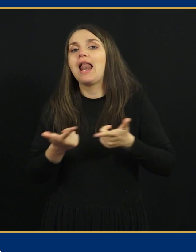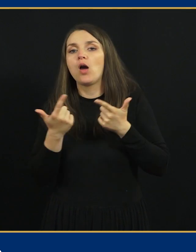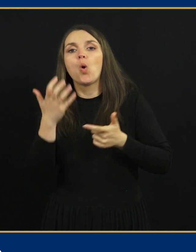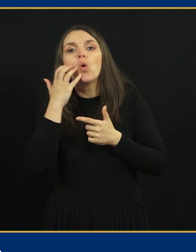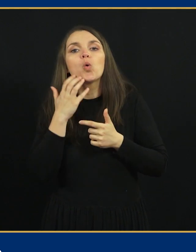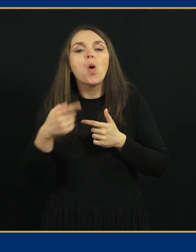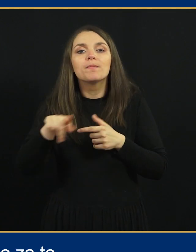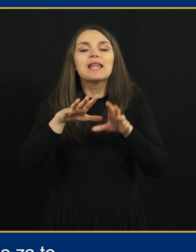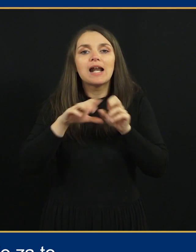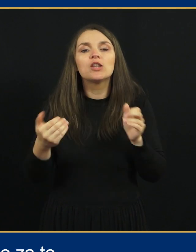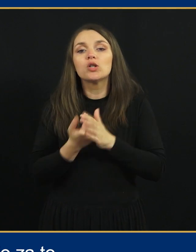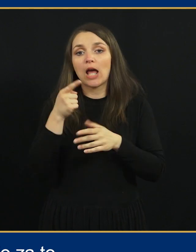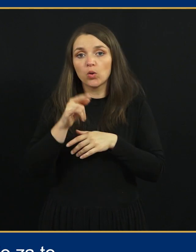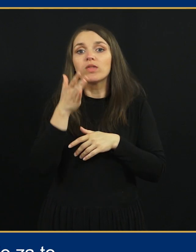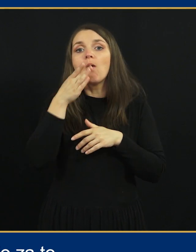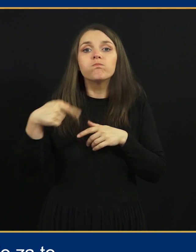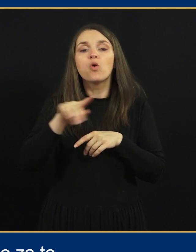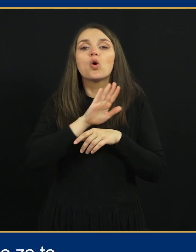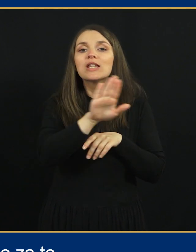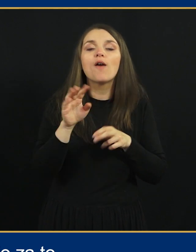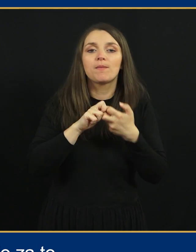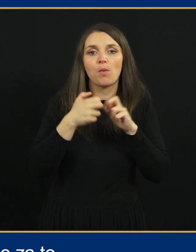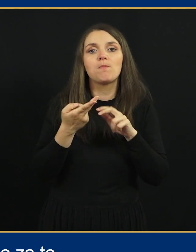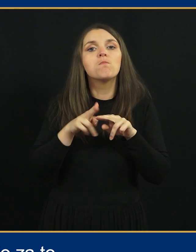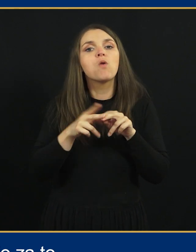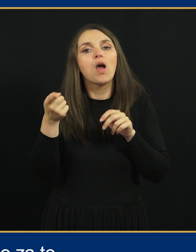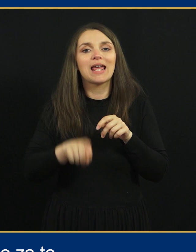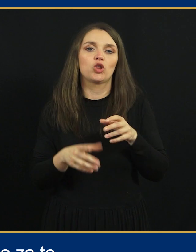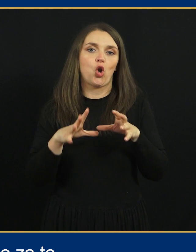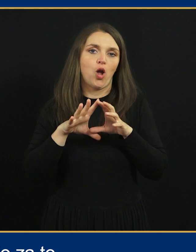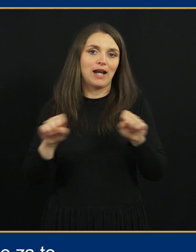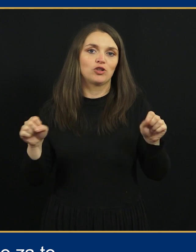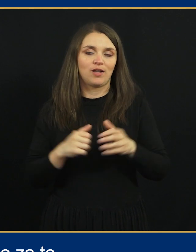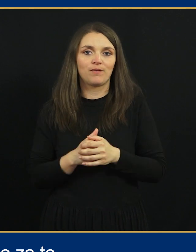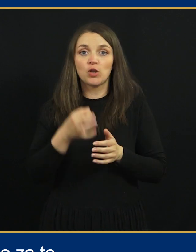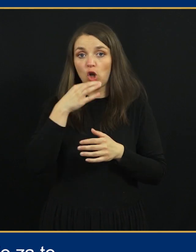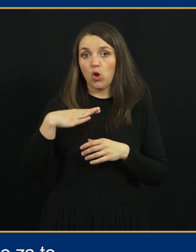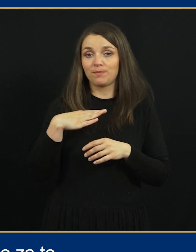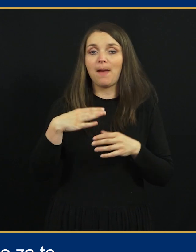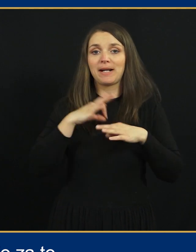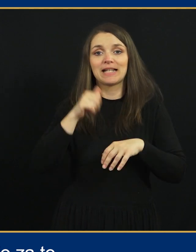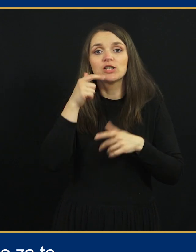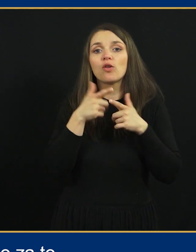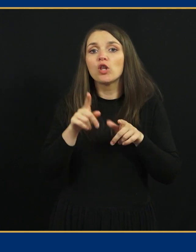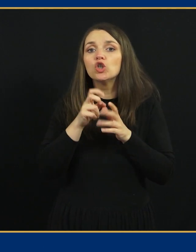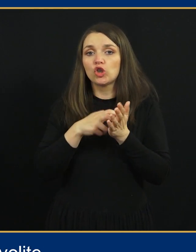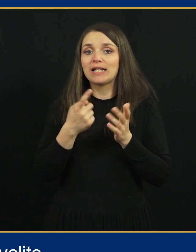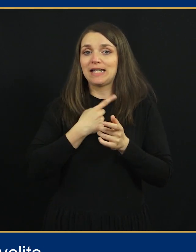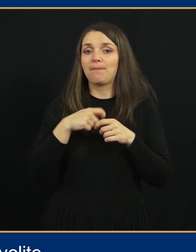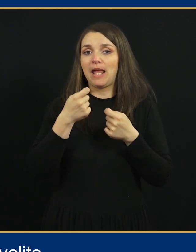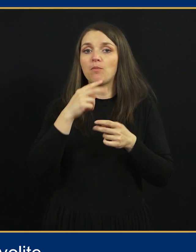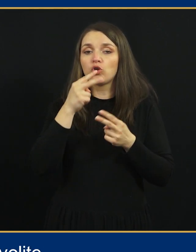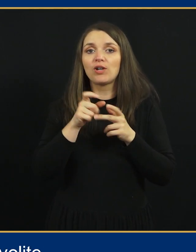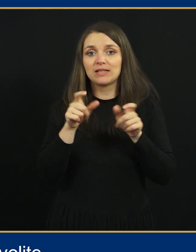stori za Rome, ampak tudi kaj lahko Romi storijo za to, da bodo njihovi problemi hitreje rešljivi. Če mi gospa